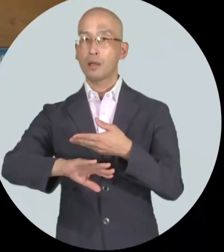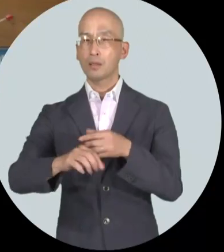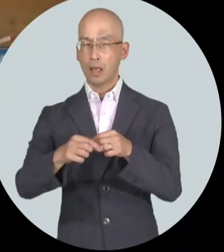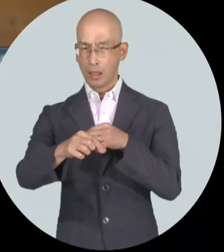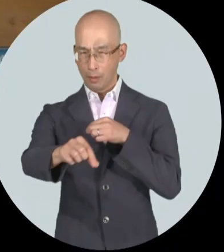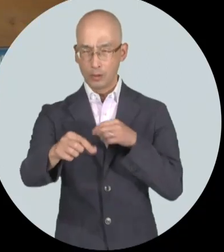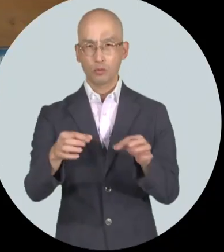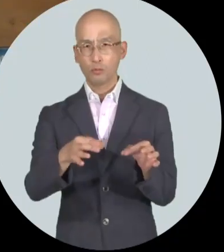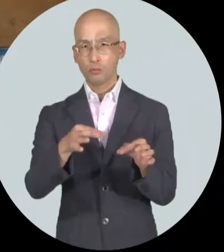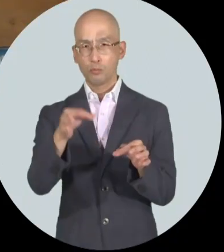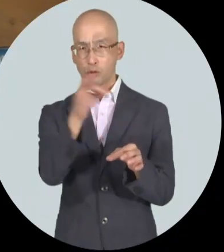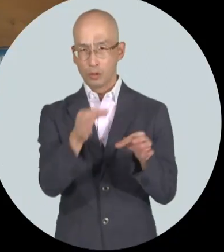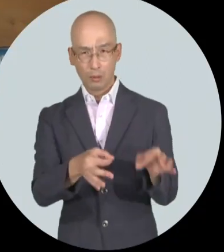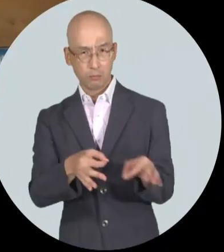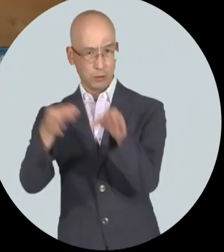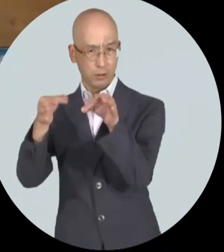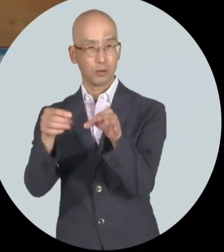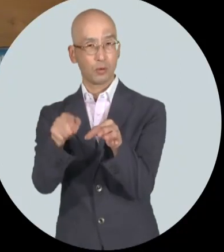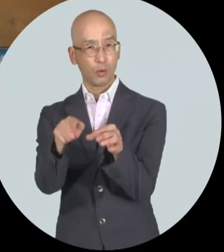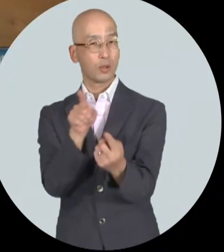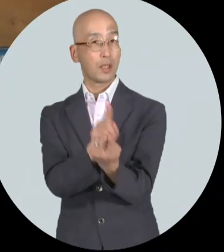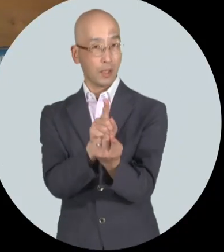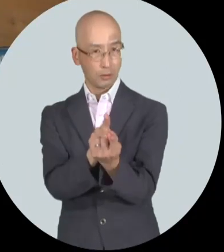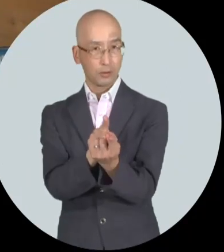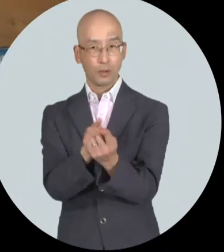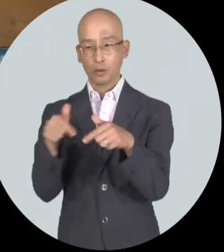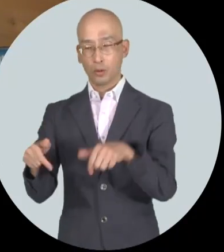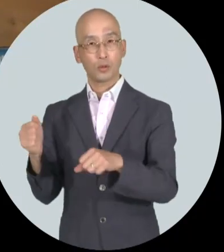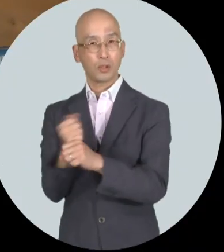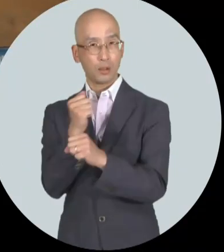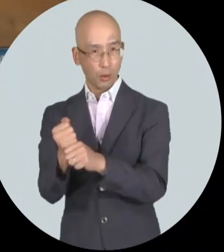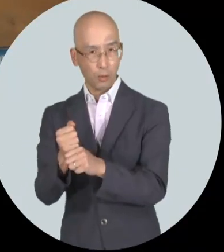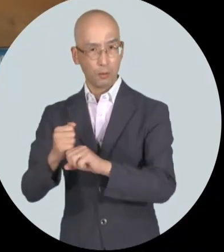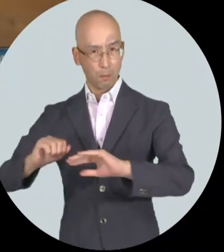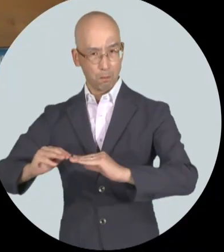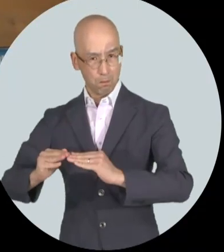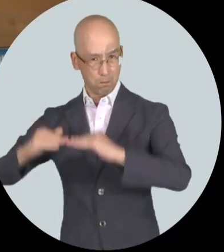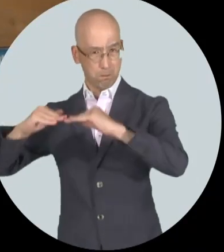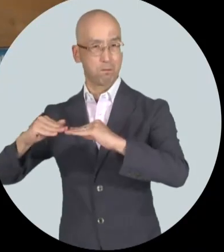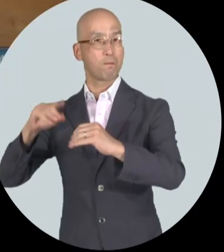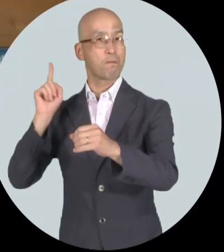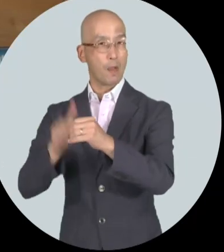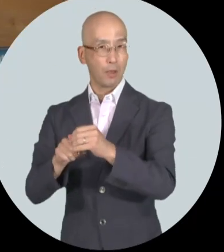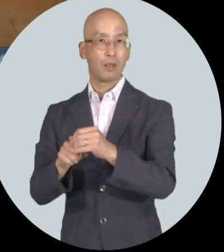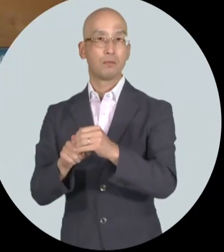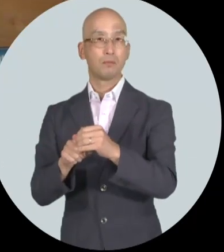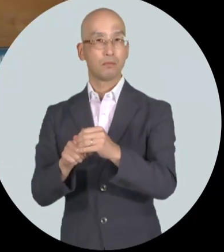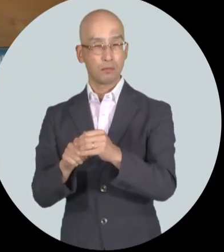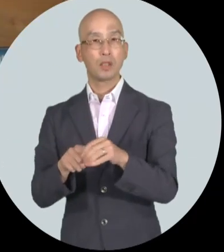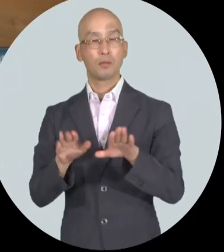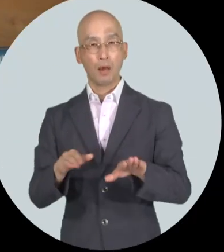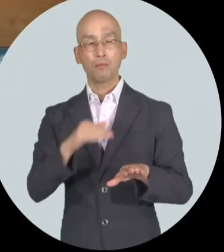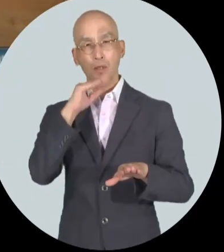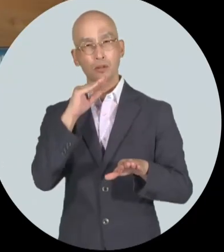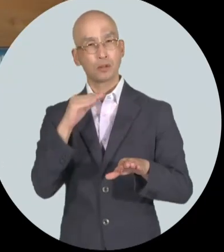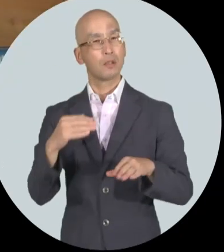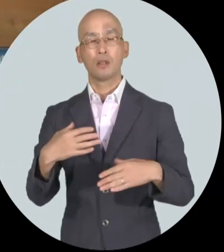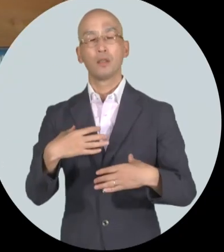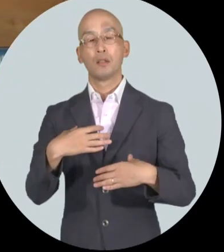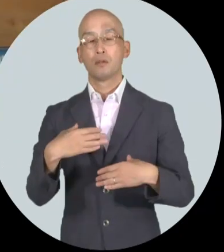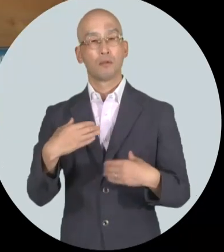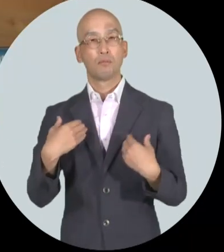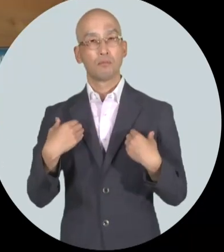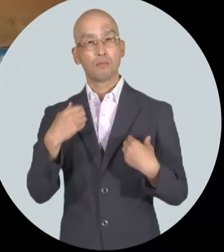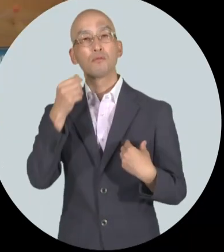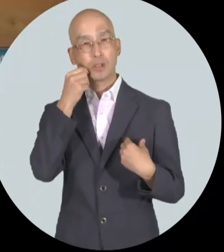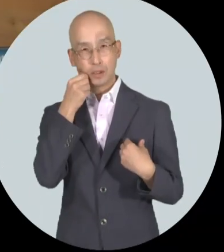引く物価高騰への対策、それから京都産業の活性化など、時期を逸することなく対策を講じ